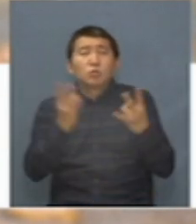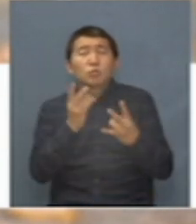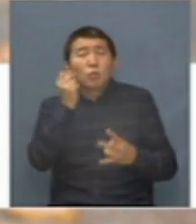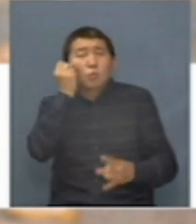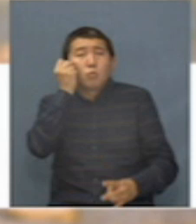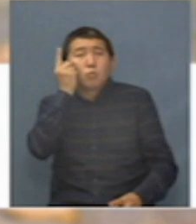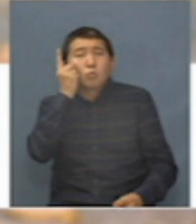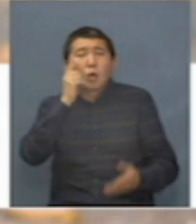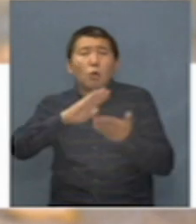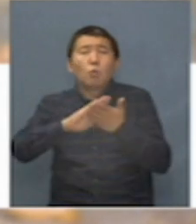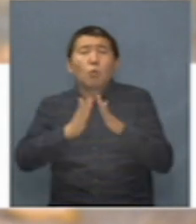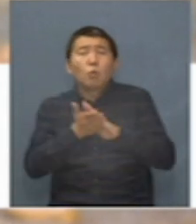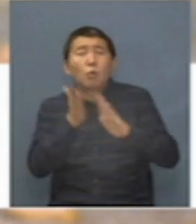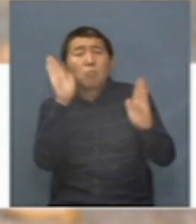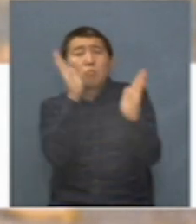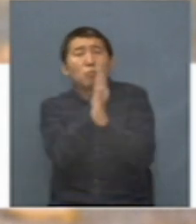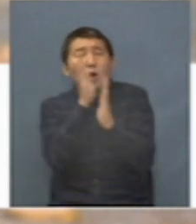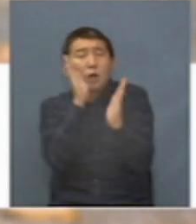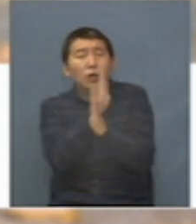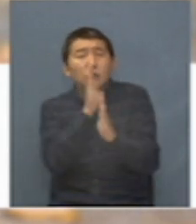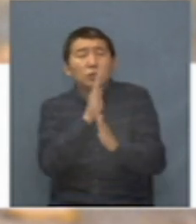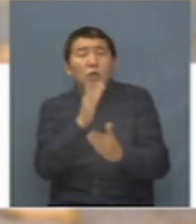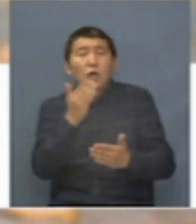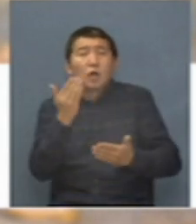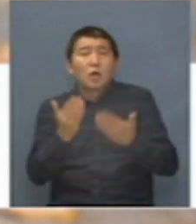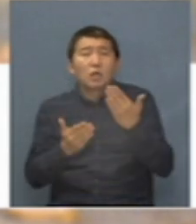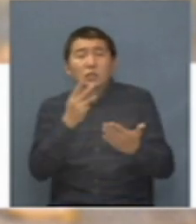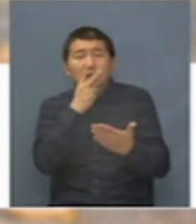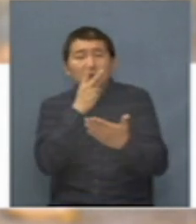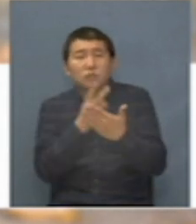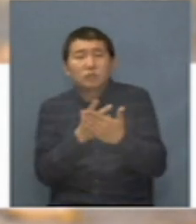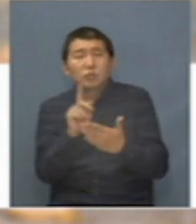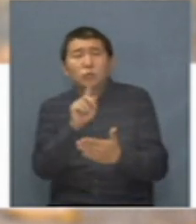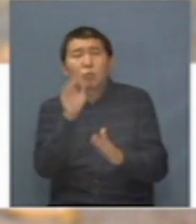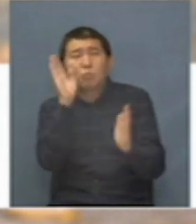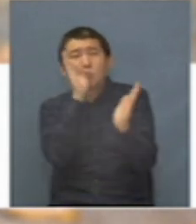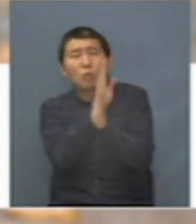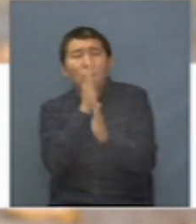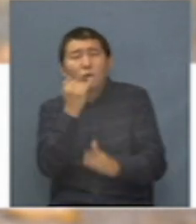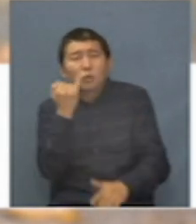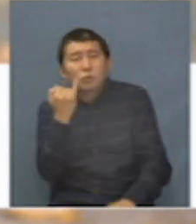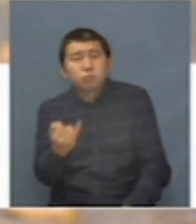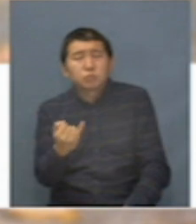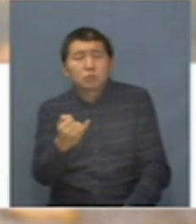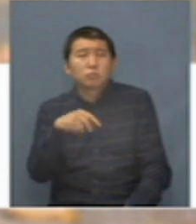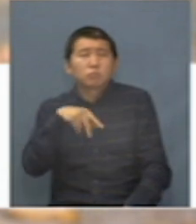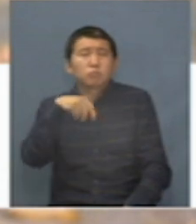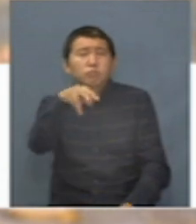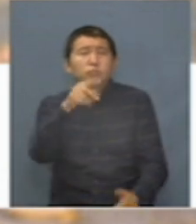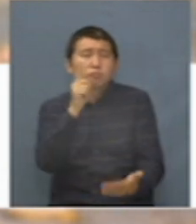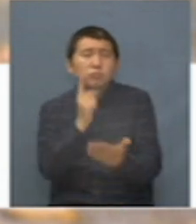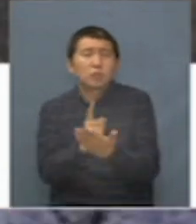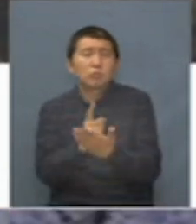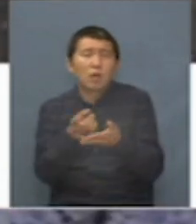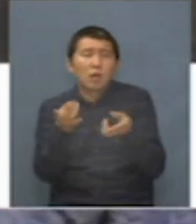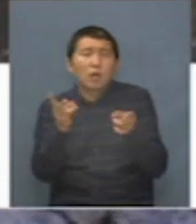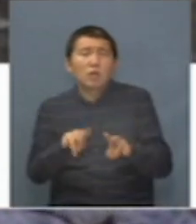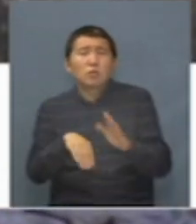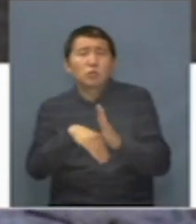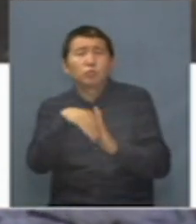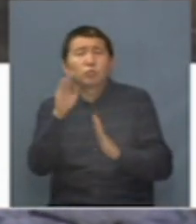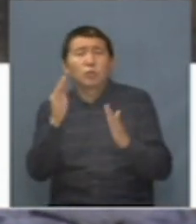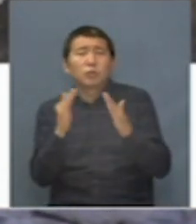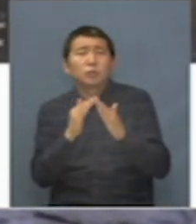получить эту информацию в мобильном приложении «Дармын». Если вы видите, что погодные условия не позволяют и существует опасность, лучше оставаться дома. В